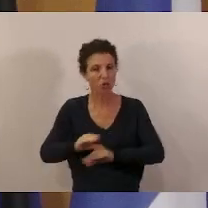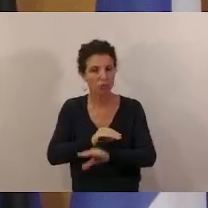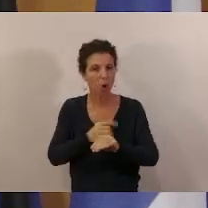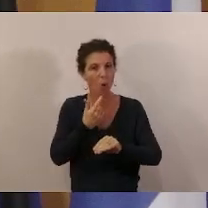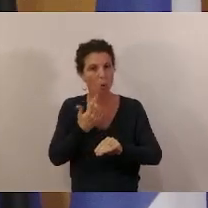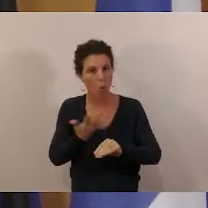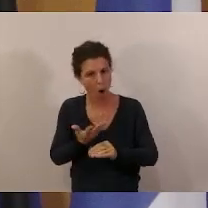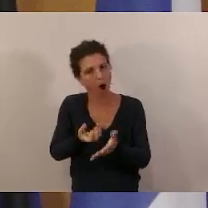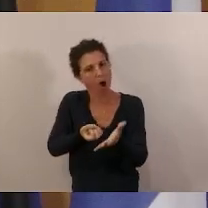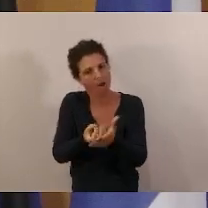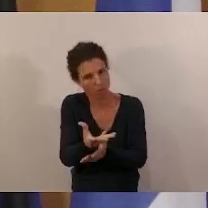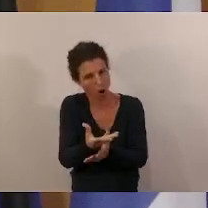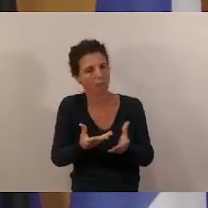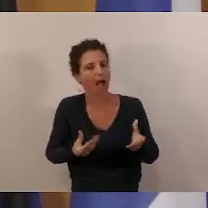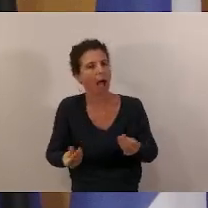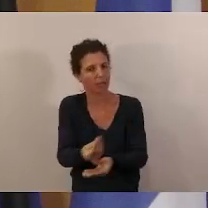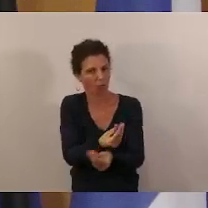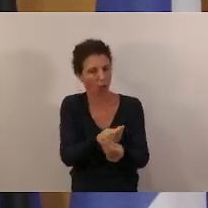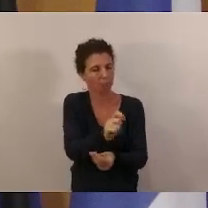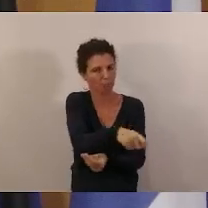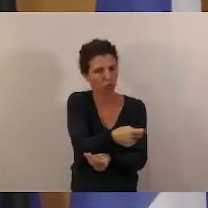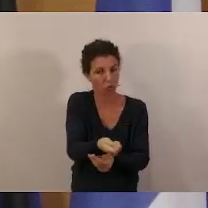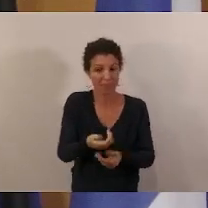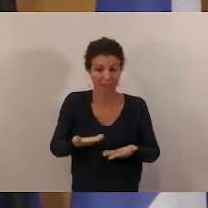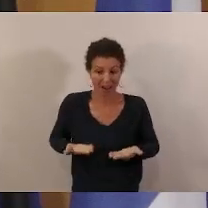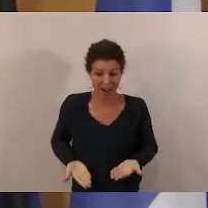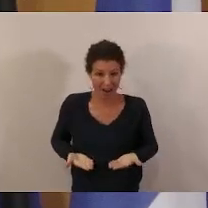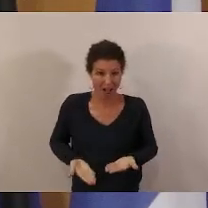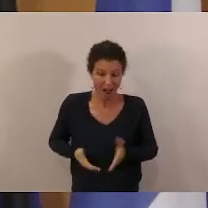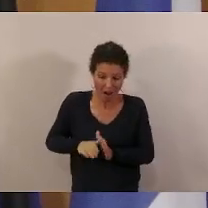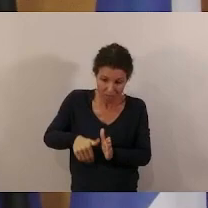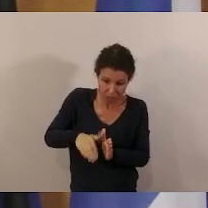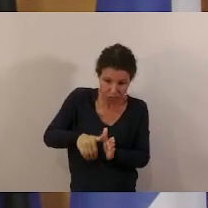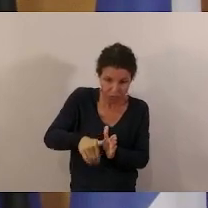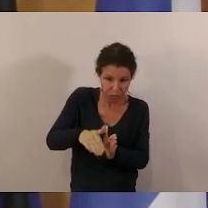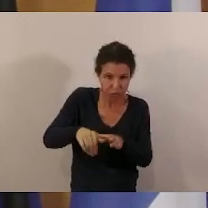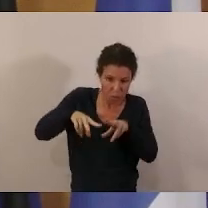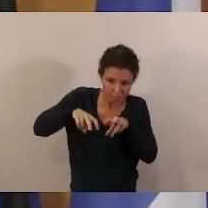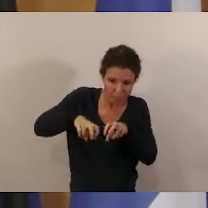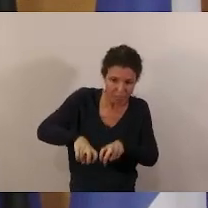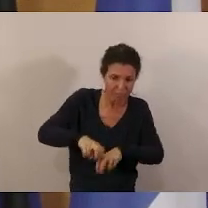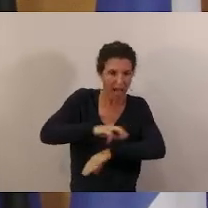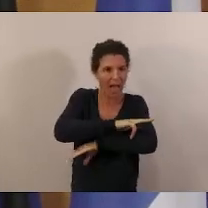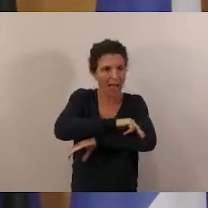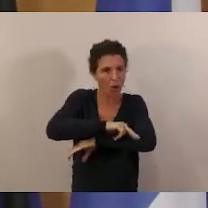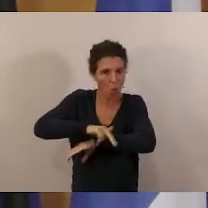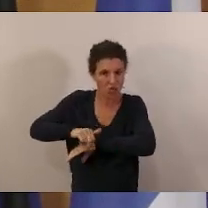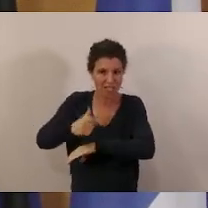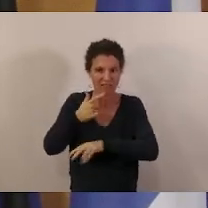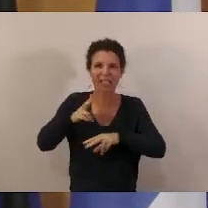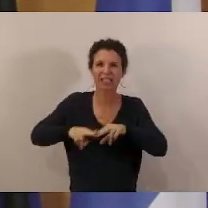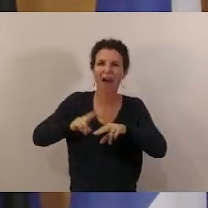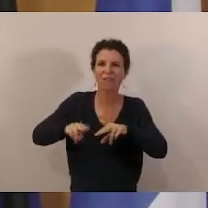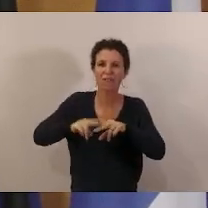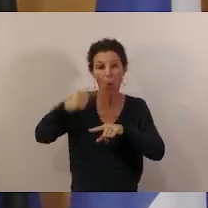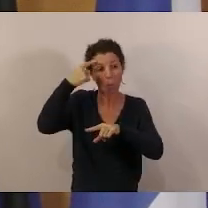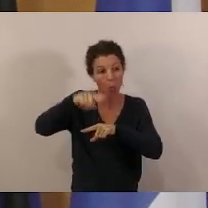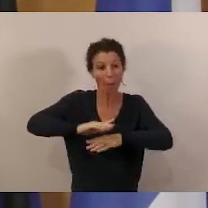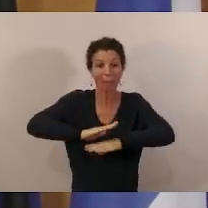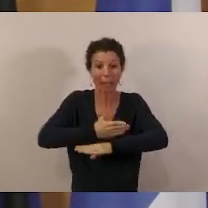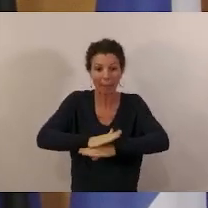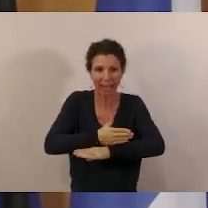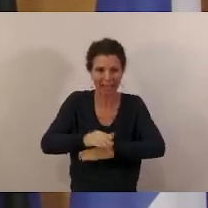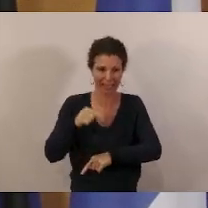des fouilles, et donc les travaux que vous voyez ne sont là que pour préparer des fouilles, et non pas le projet